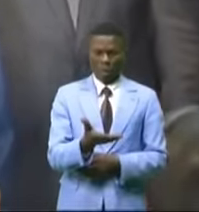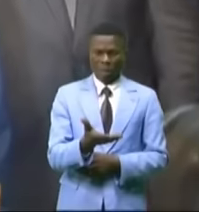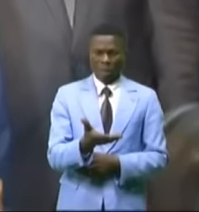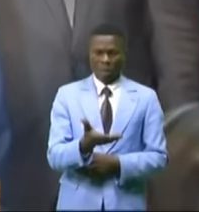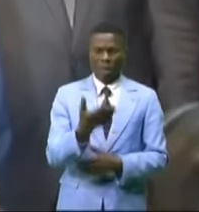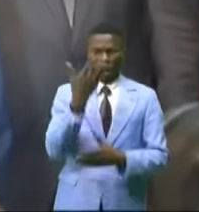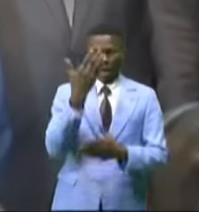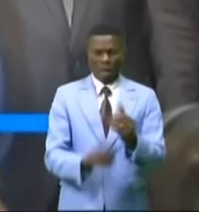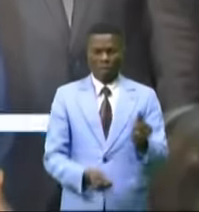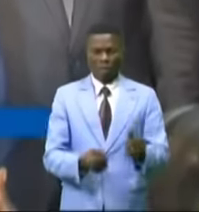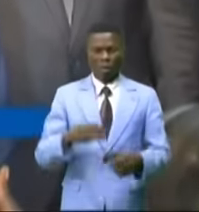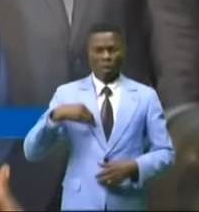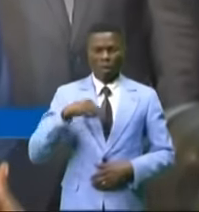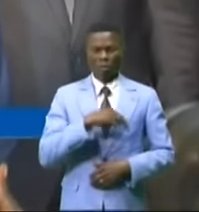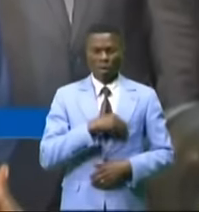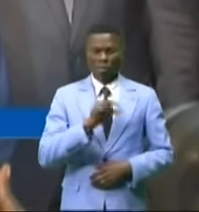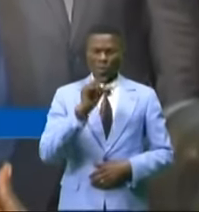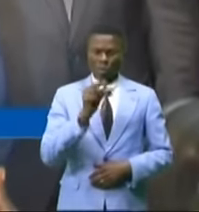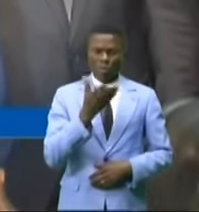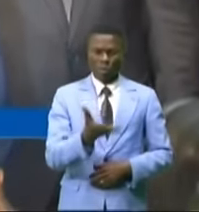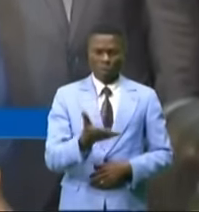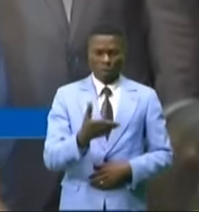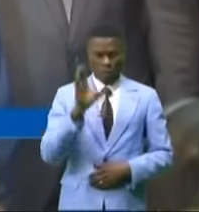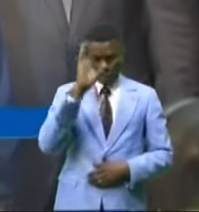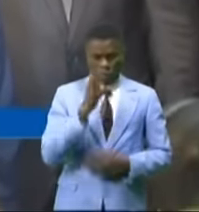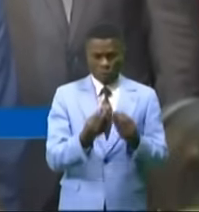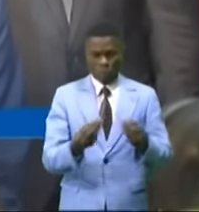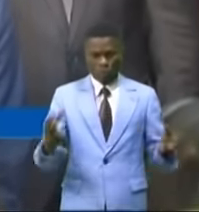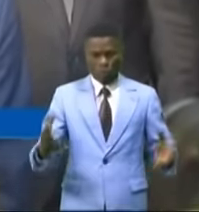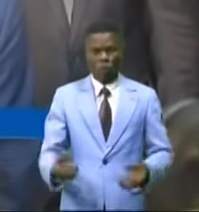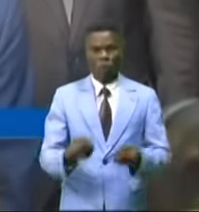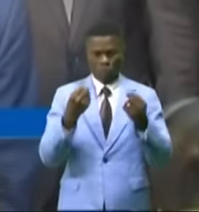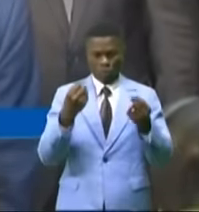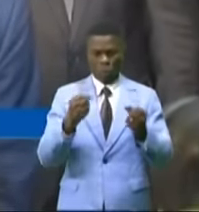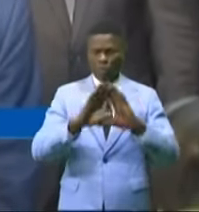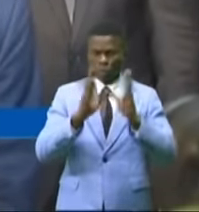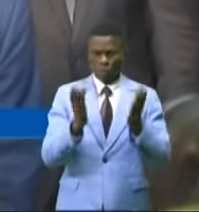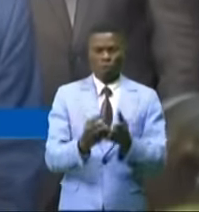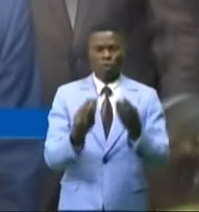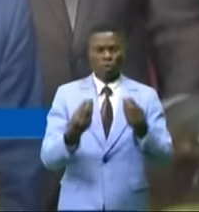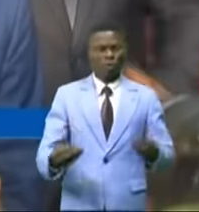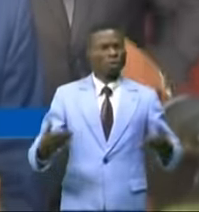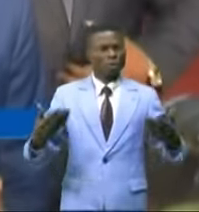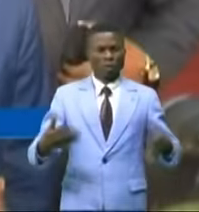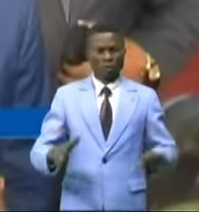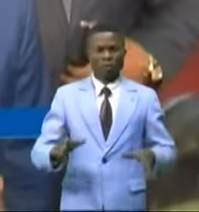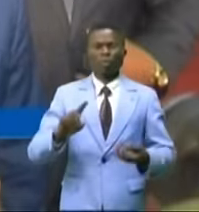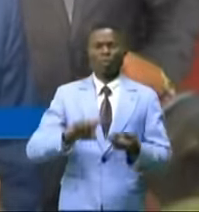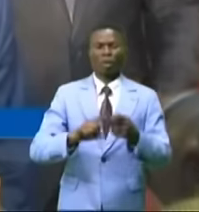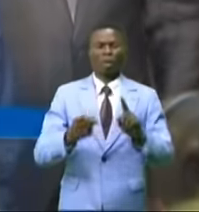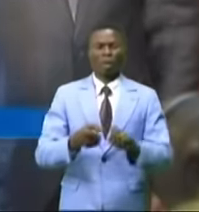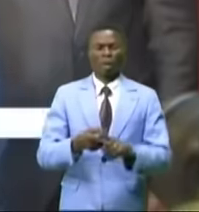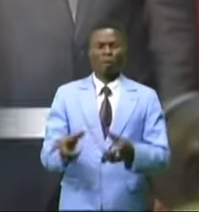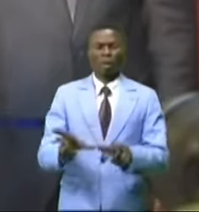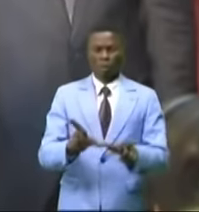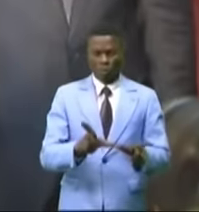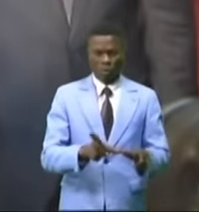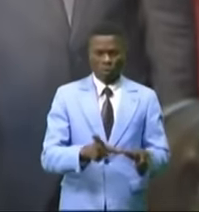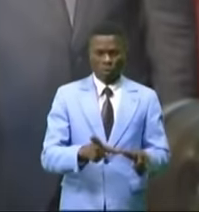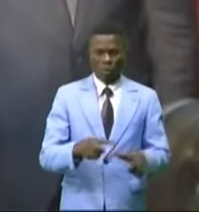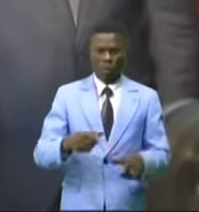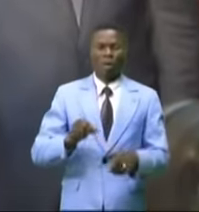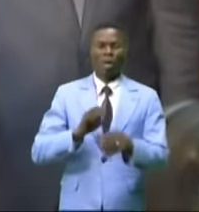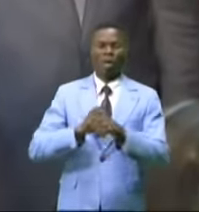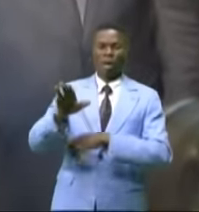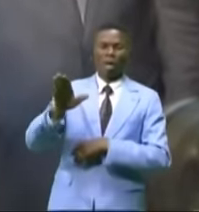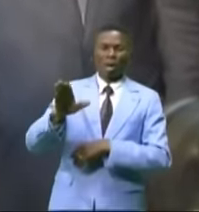de membres, nous avons trouvé des solutions et ça a été réglé. Les collègues que nous avons envoyés